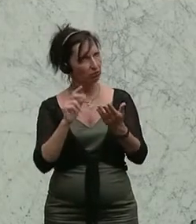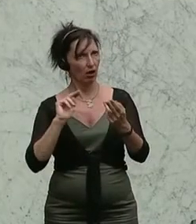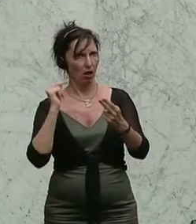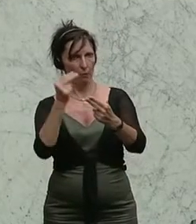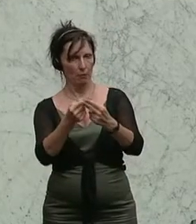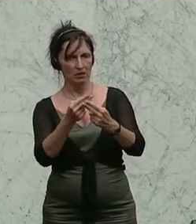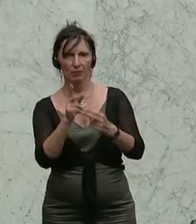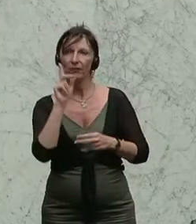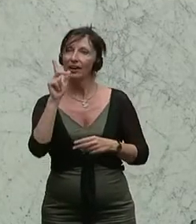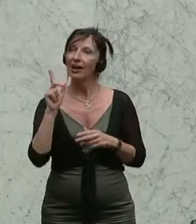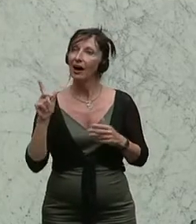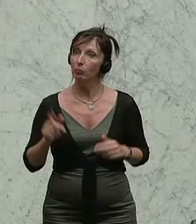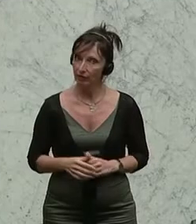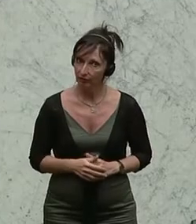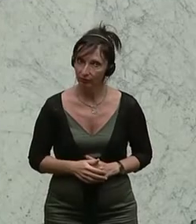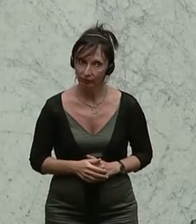Worauf man aber in unserer